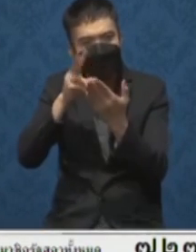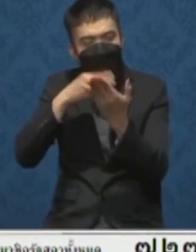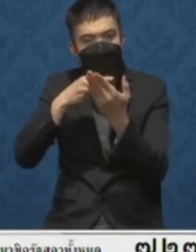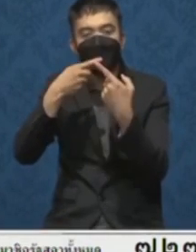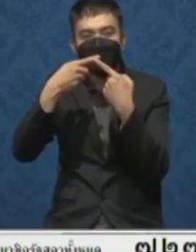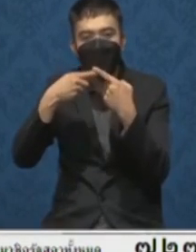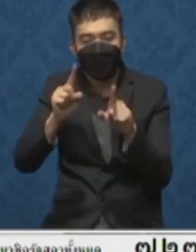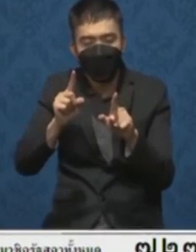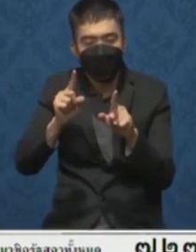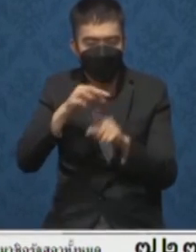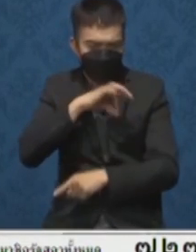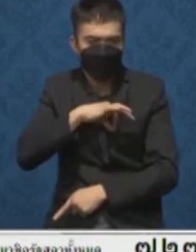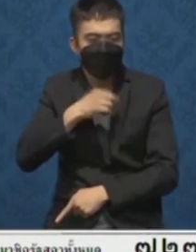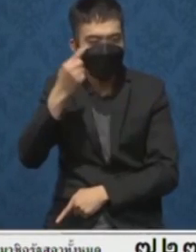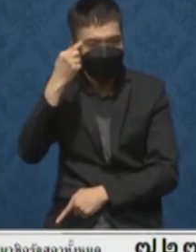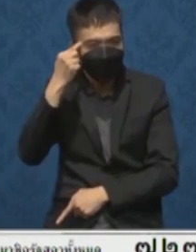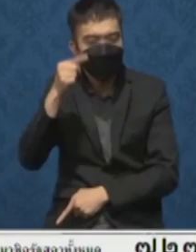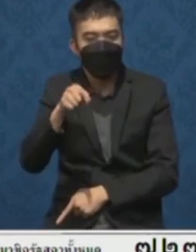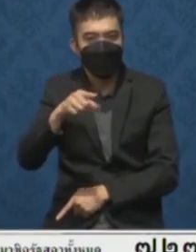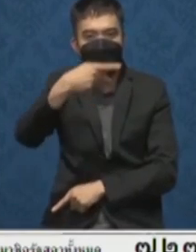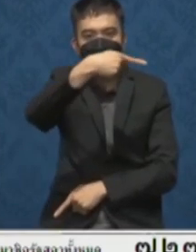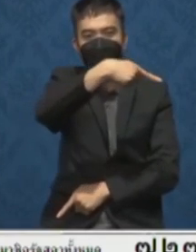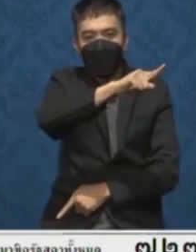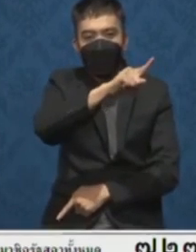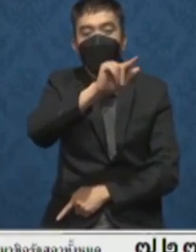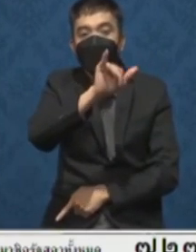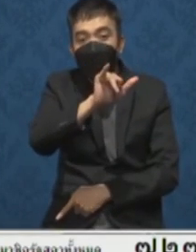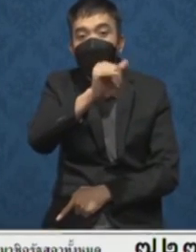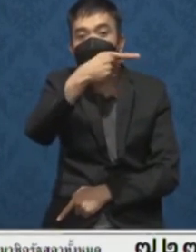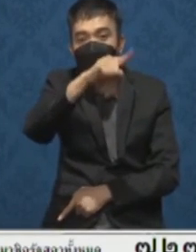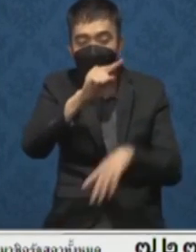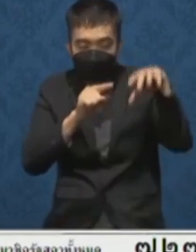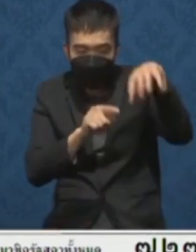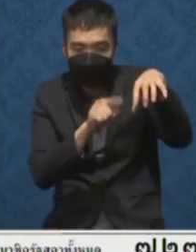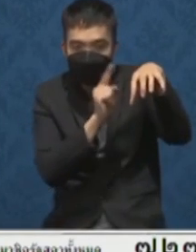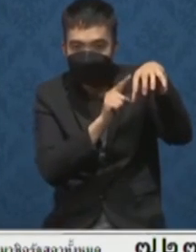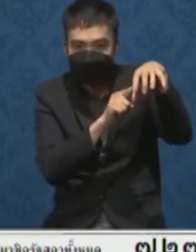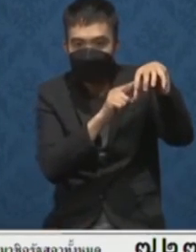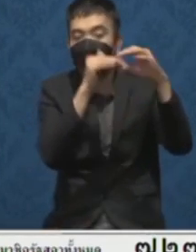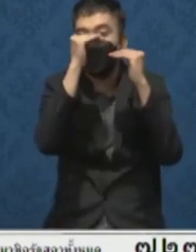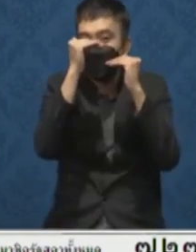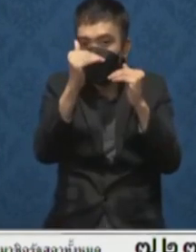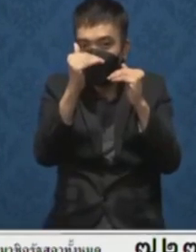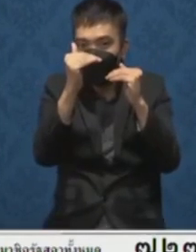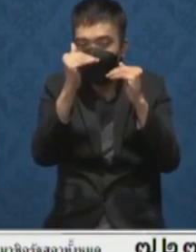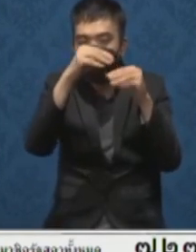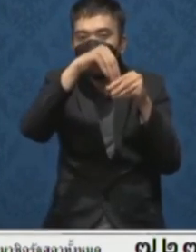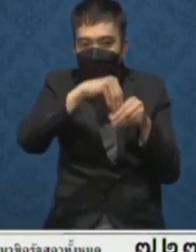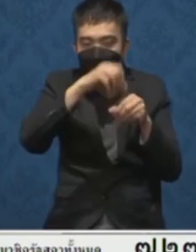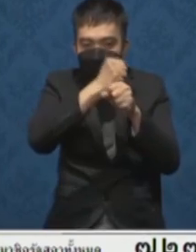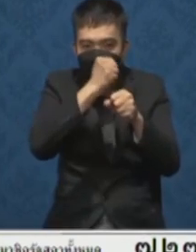วโน้มว่าเนองจากหน่วยงานป่อย่ป่อนั้นเนี่ยเขากำหนดไ้ให้มีอายุเพียง 5 ปี